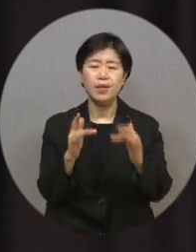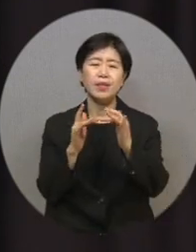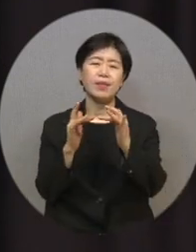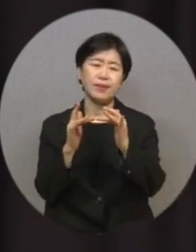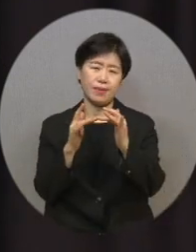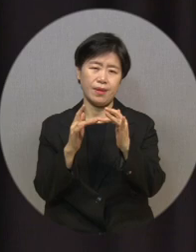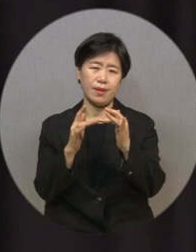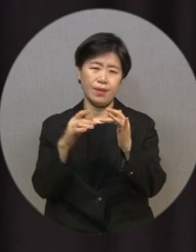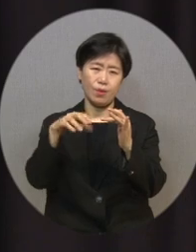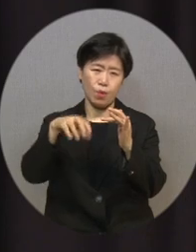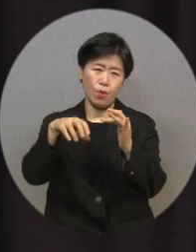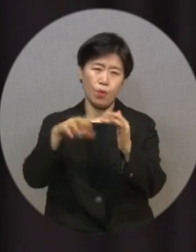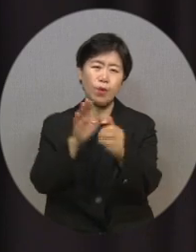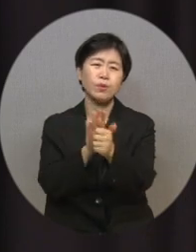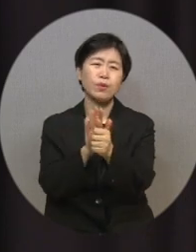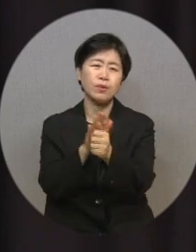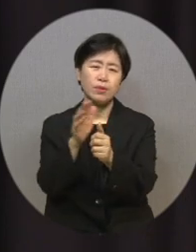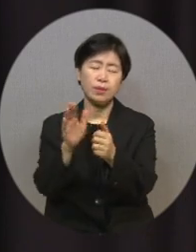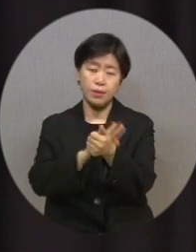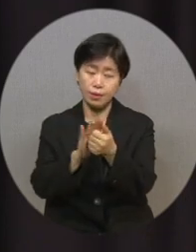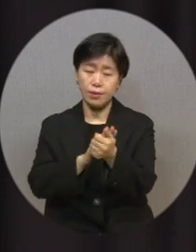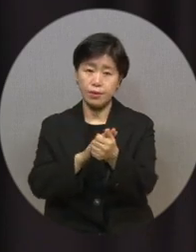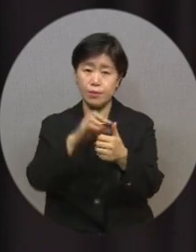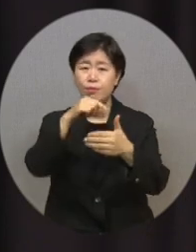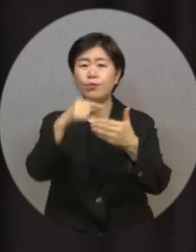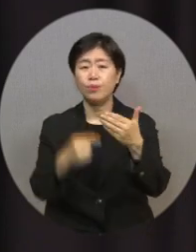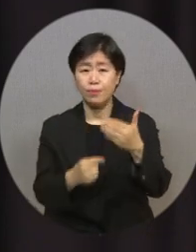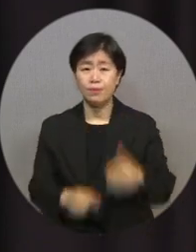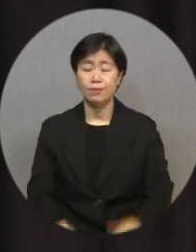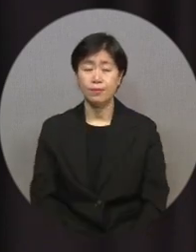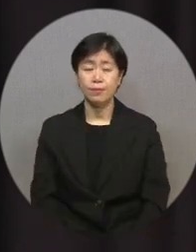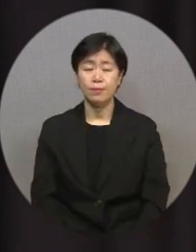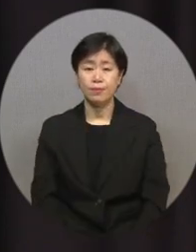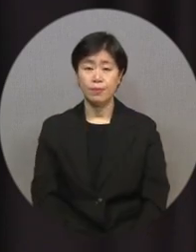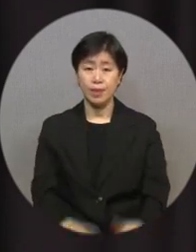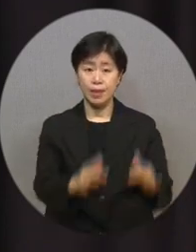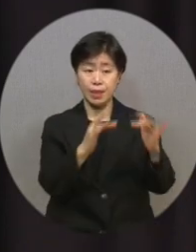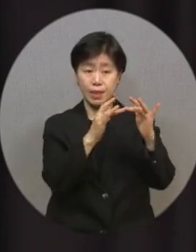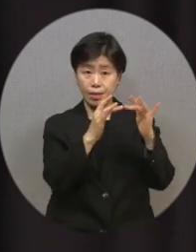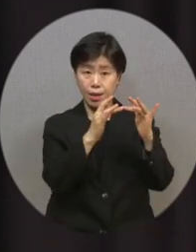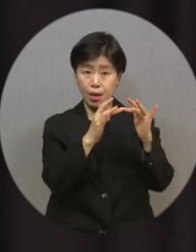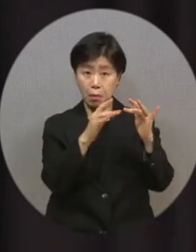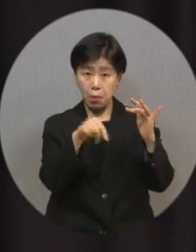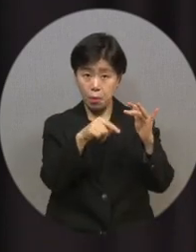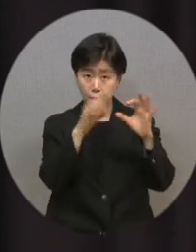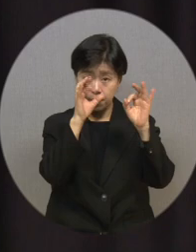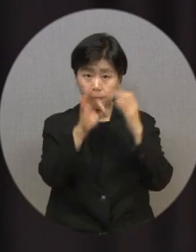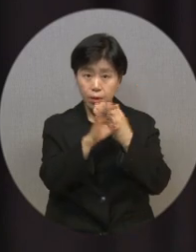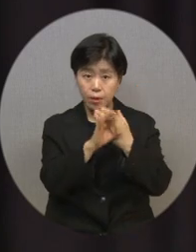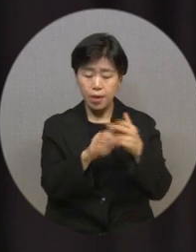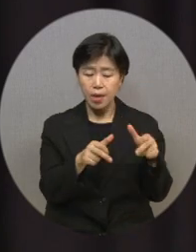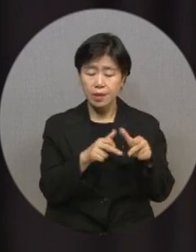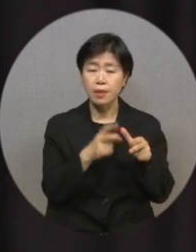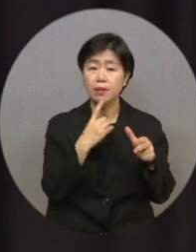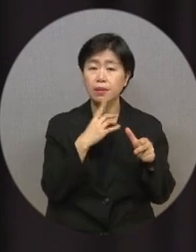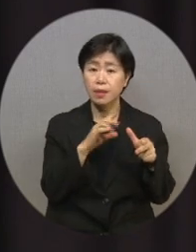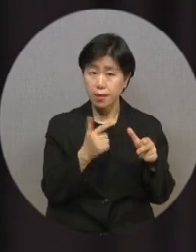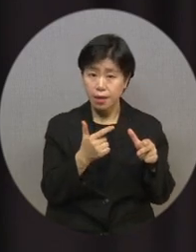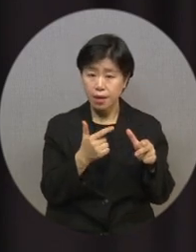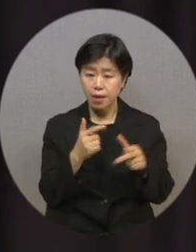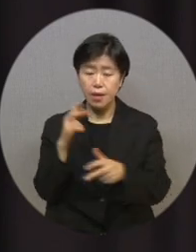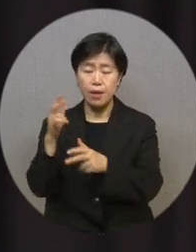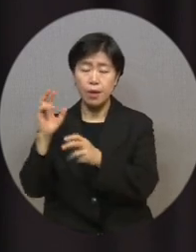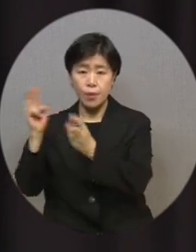서비스 그 프로그램입니다 그래서 그 포털에는 장애인뿐만 아니라 사업주가 그게 이제 저희가